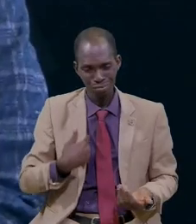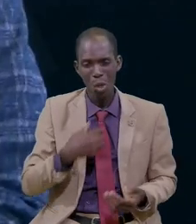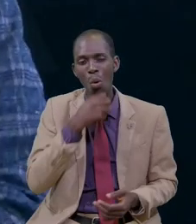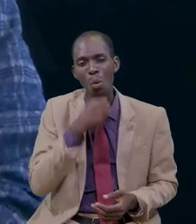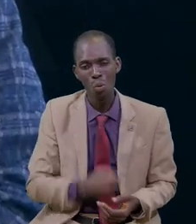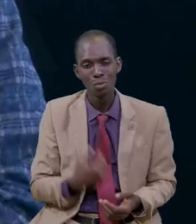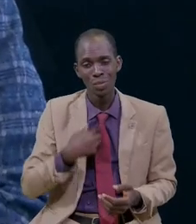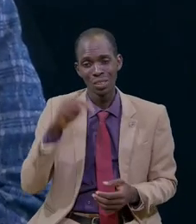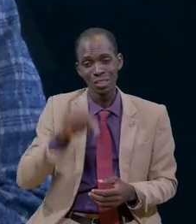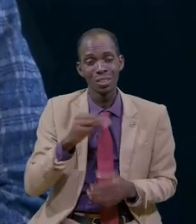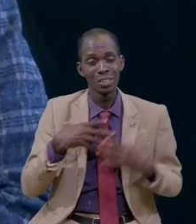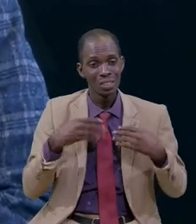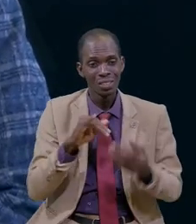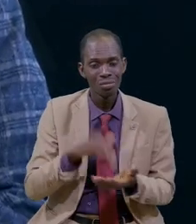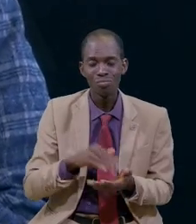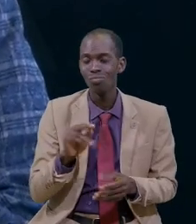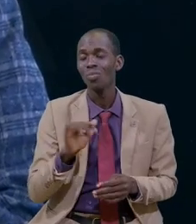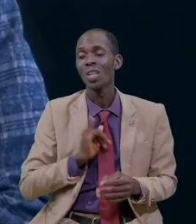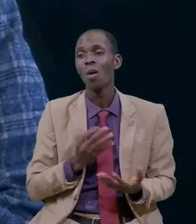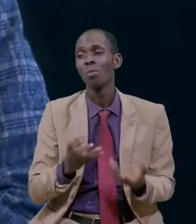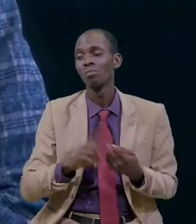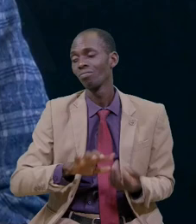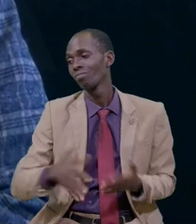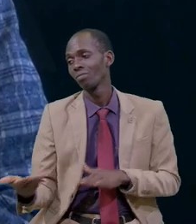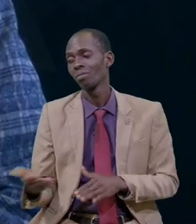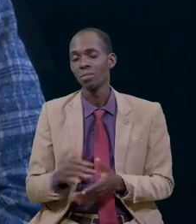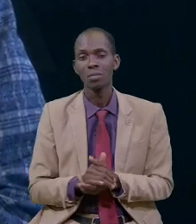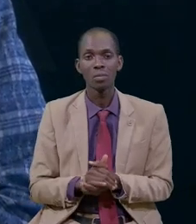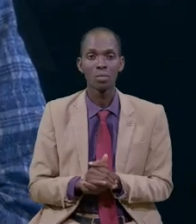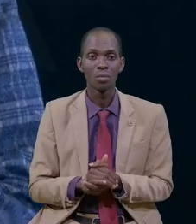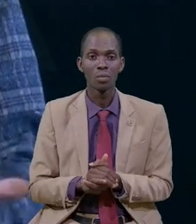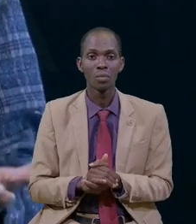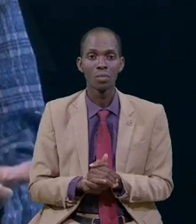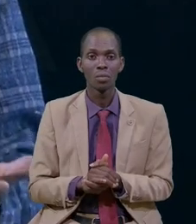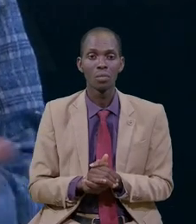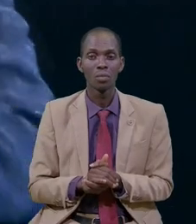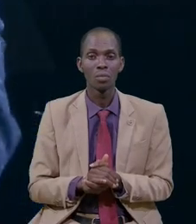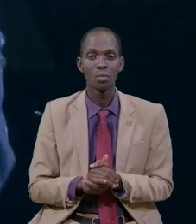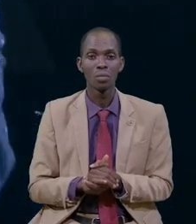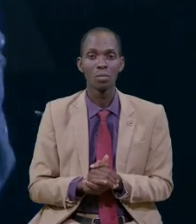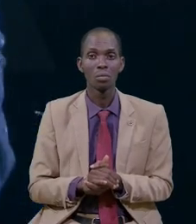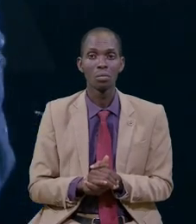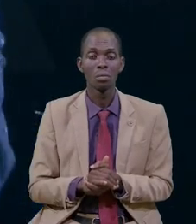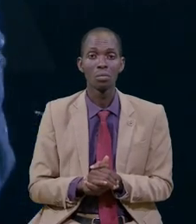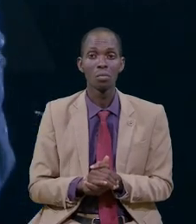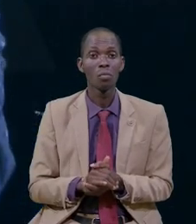healing? I'm waiting for death. Et tu te dis, bon, avec mon âge, là, pourquoi est-ce que je vais chercher la guérison? Non, j'attends la mort. You have to ask if you're going to get.